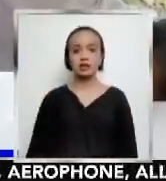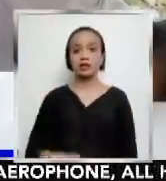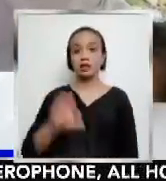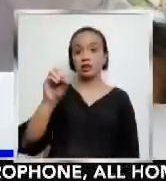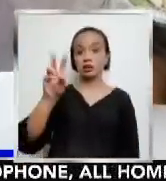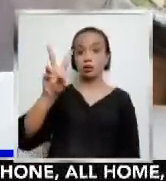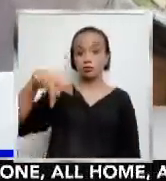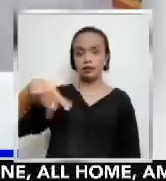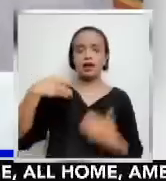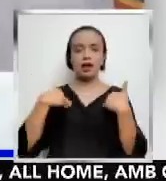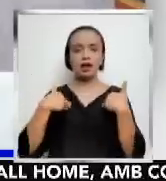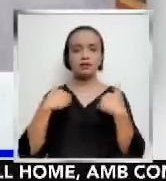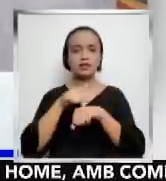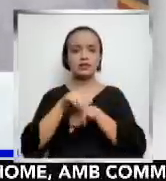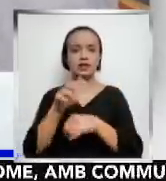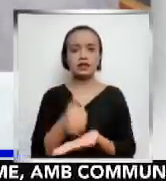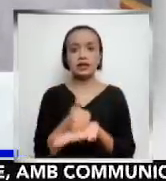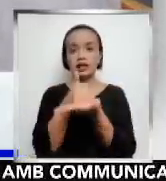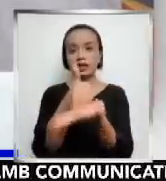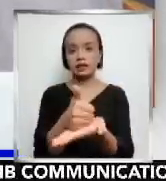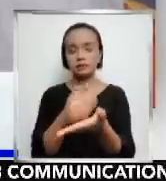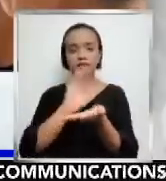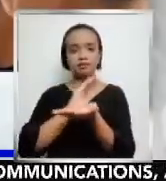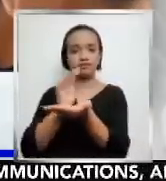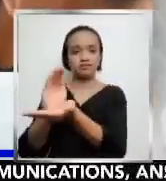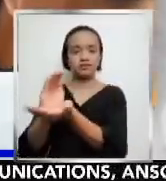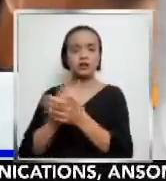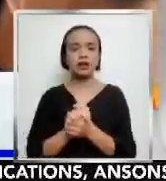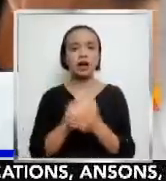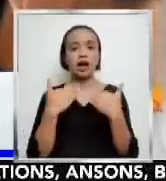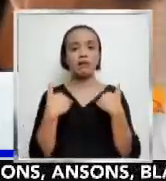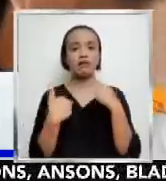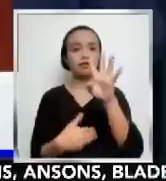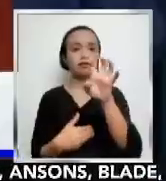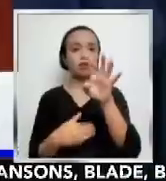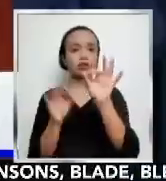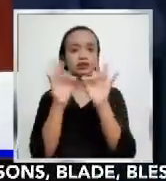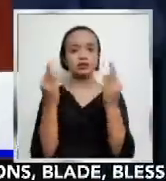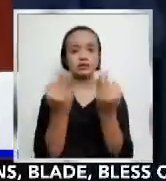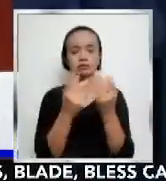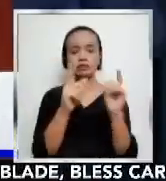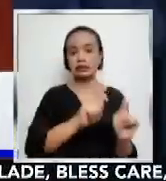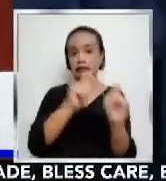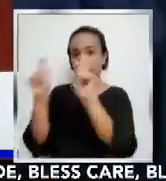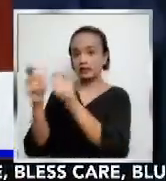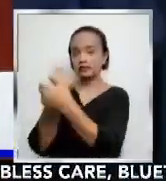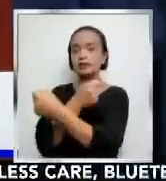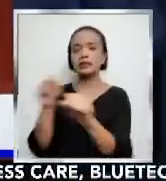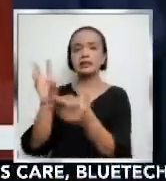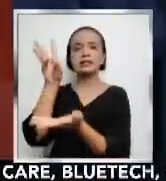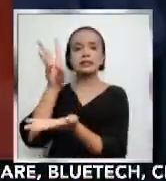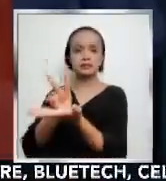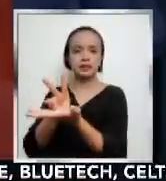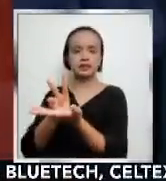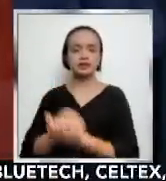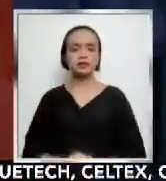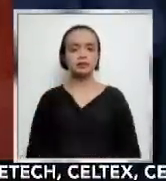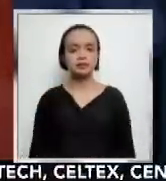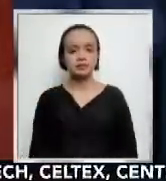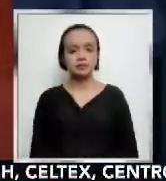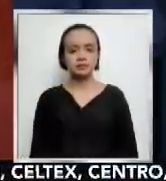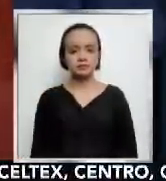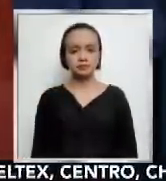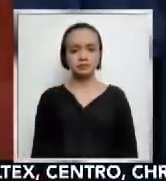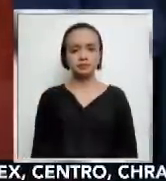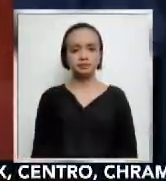tulong sa Zamboanga City kung saan mahigit 400 pamilya ang inilikas. Para sa GMA Integrated News, Mariz Umali